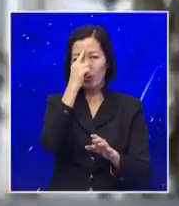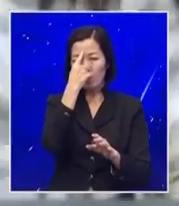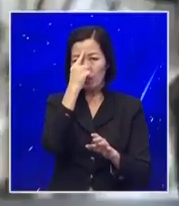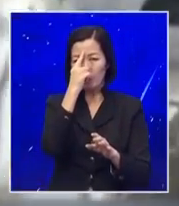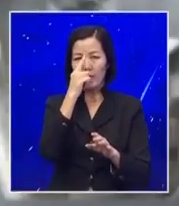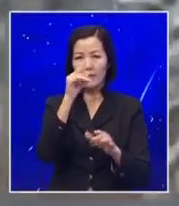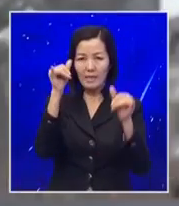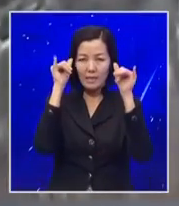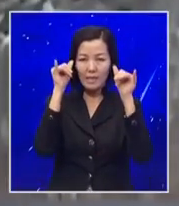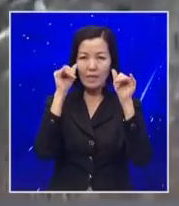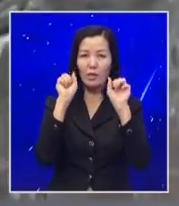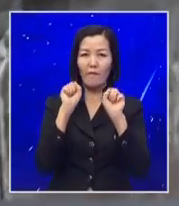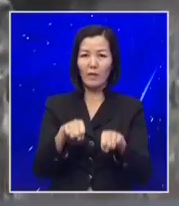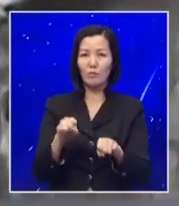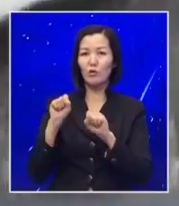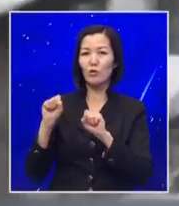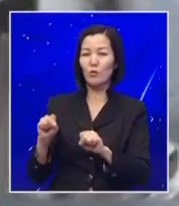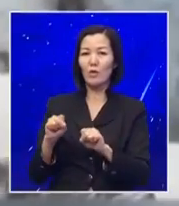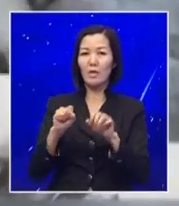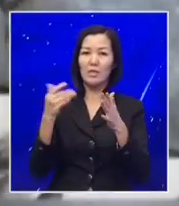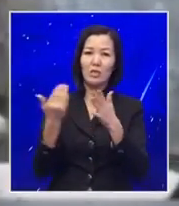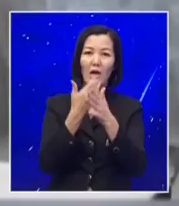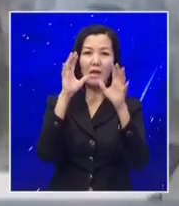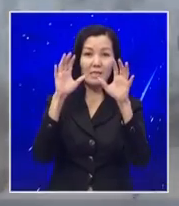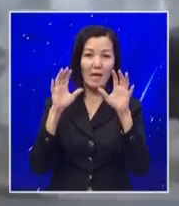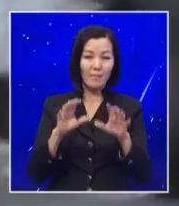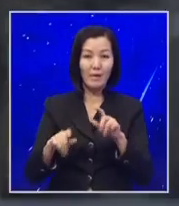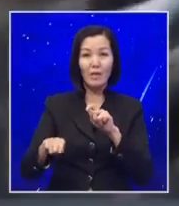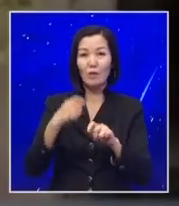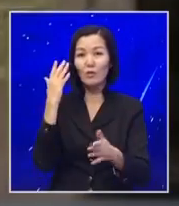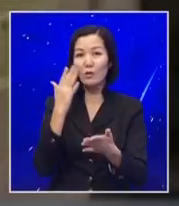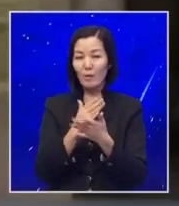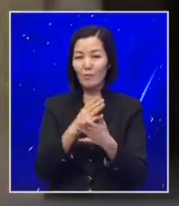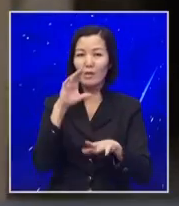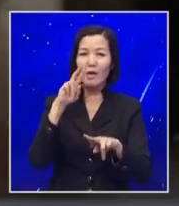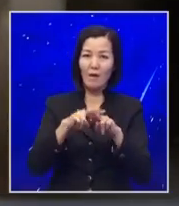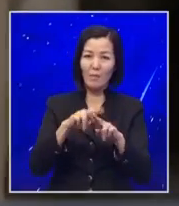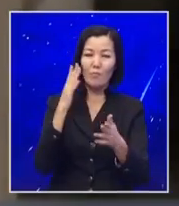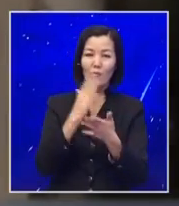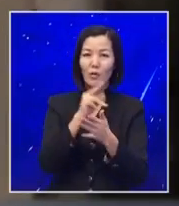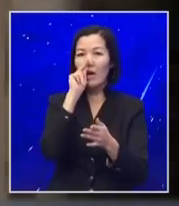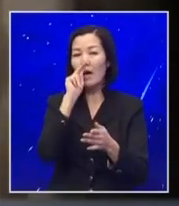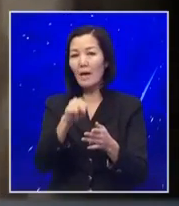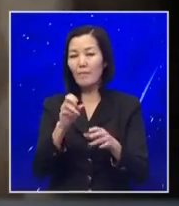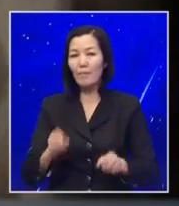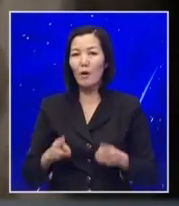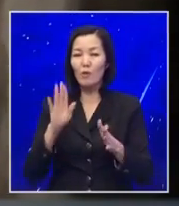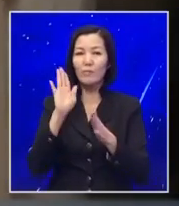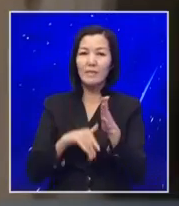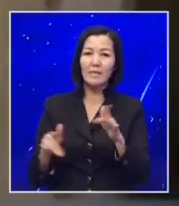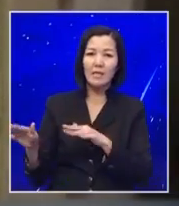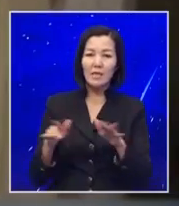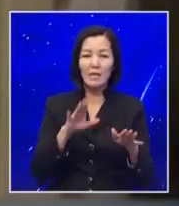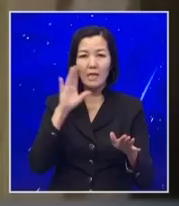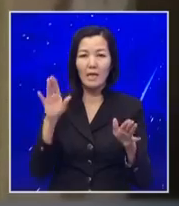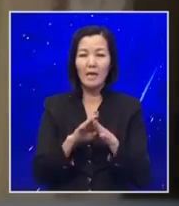құқын қорғайтын жаңа заң бар. Оны бұзған адам қамауға алынады. Карнатака штатының тұрғынына тағылған айып қауіпсіздік шараларын сақтамай